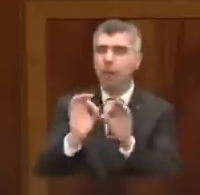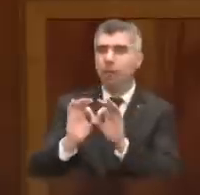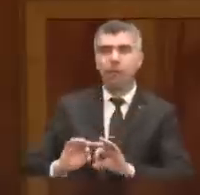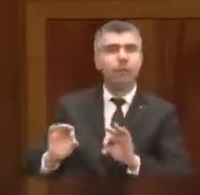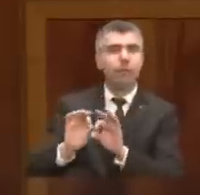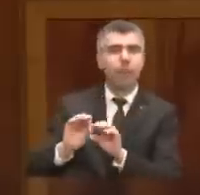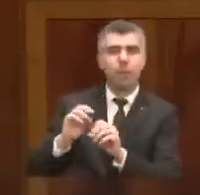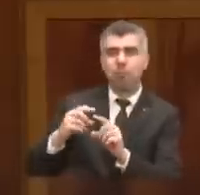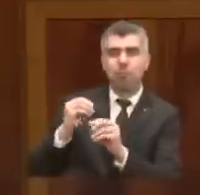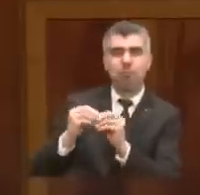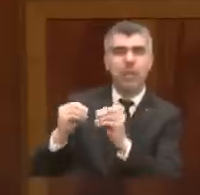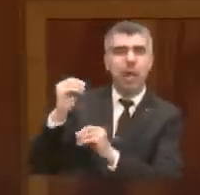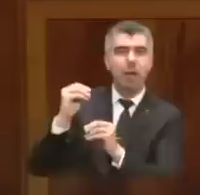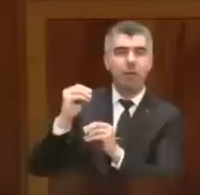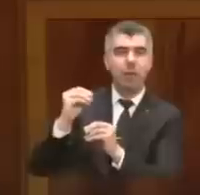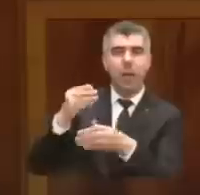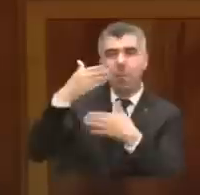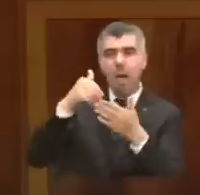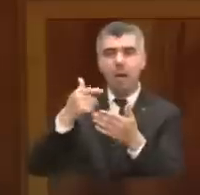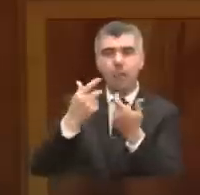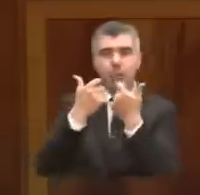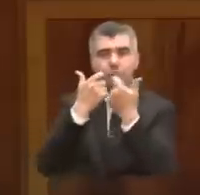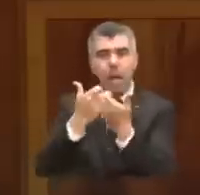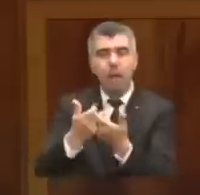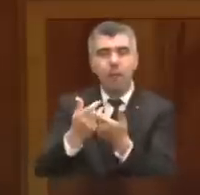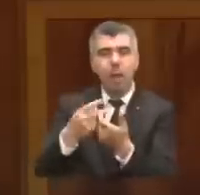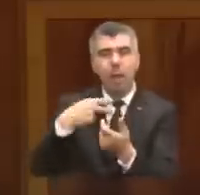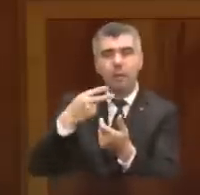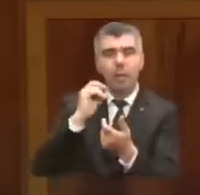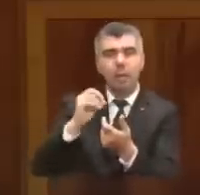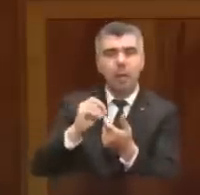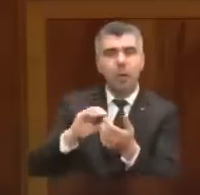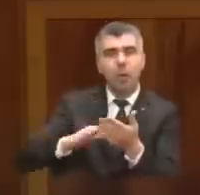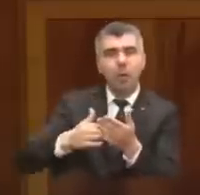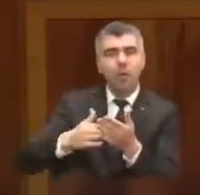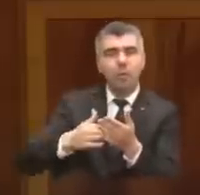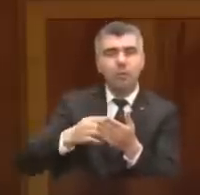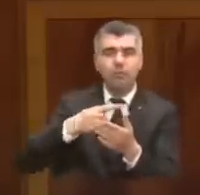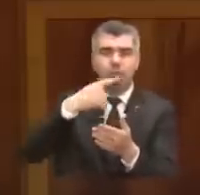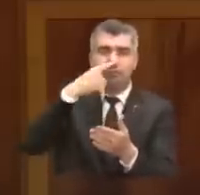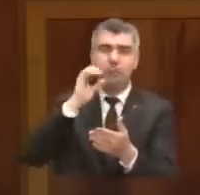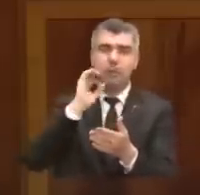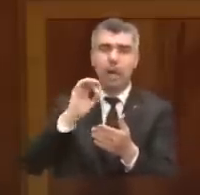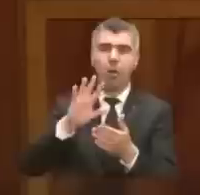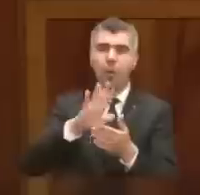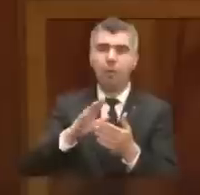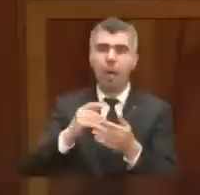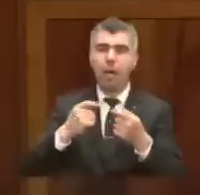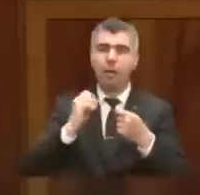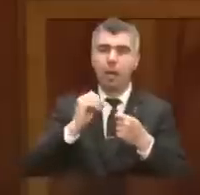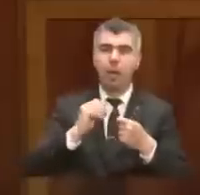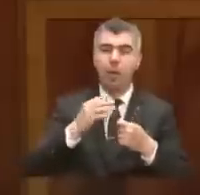الغلا. مواطنات شفناهم مغربيات كيتحدثوا على الغلا بشموخ وقوه وسحر الشخصيه المغربيه،